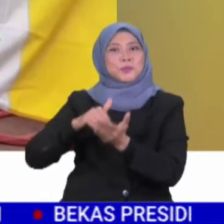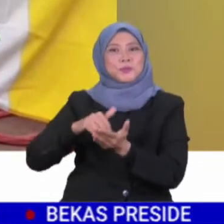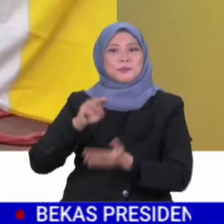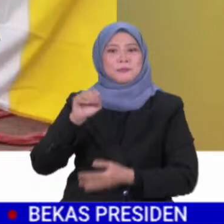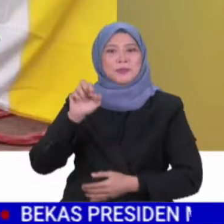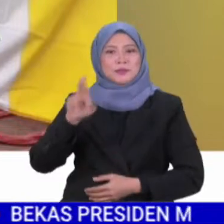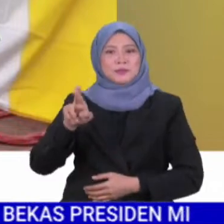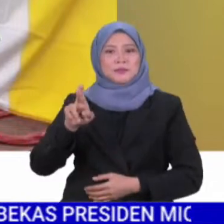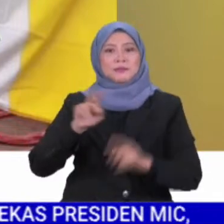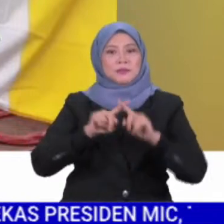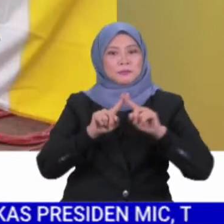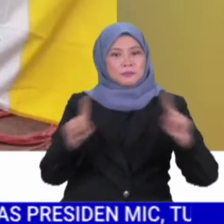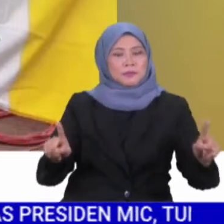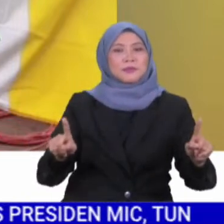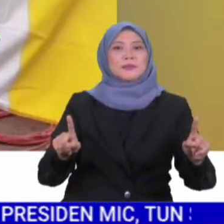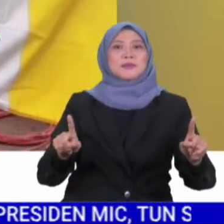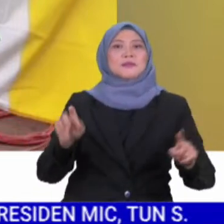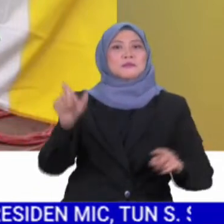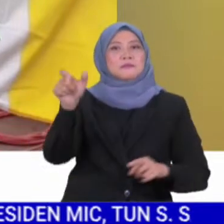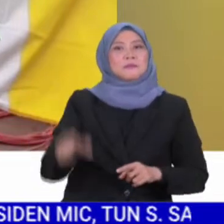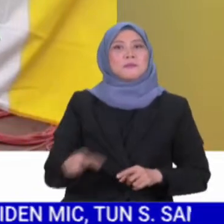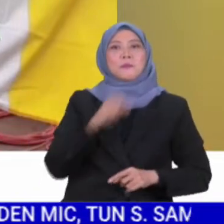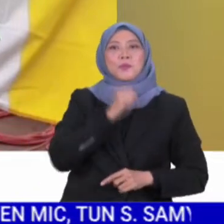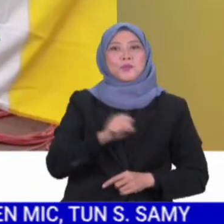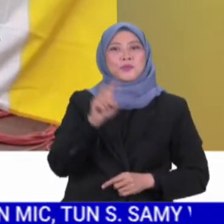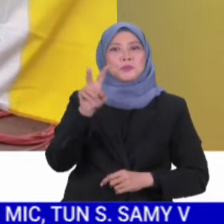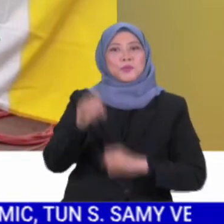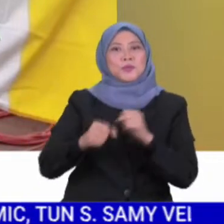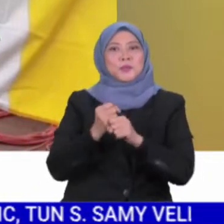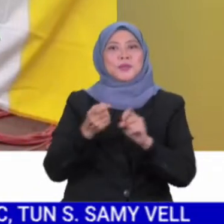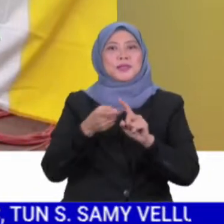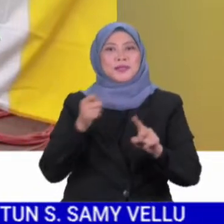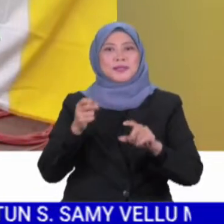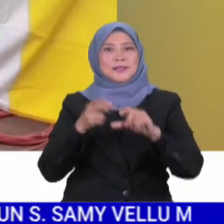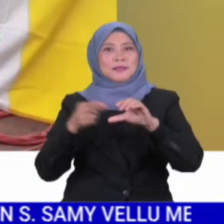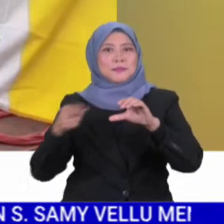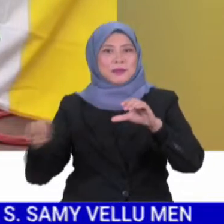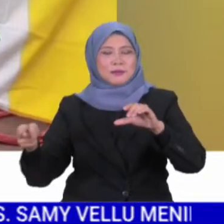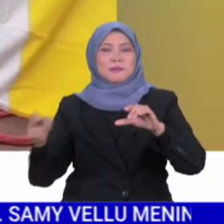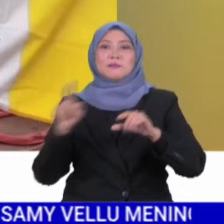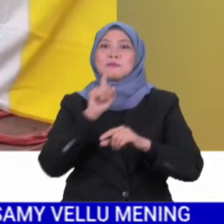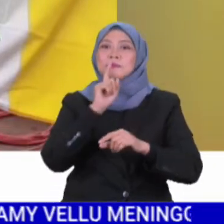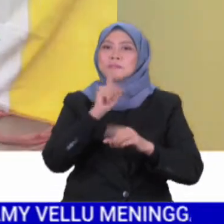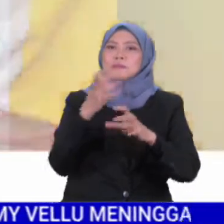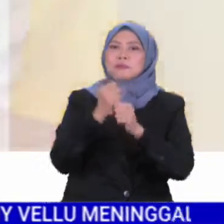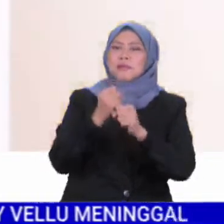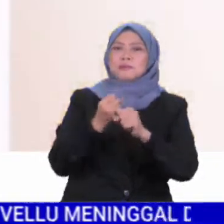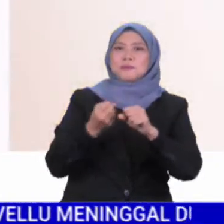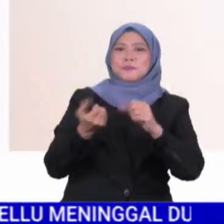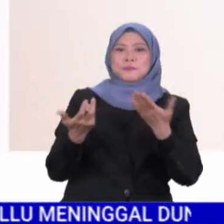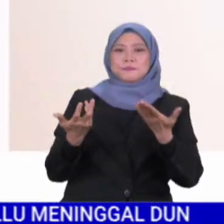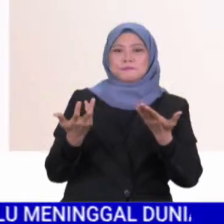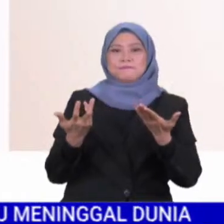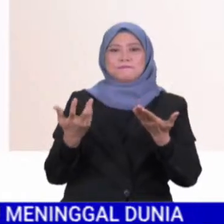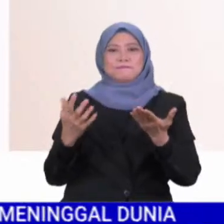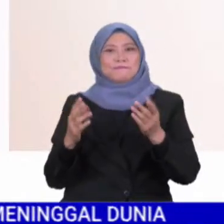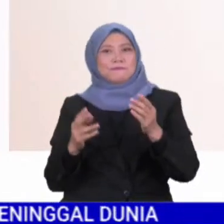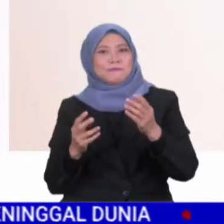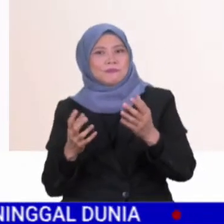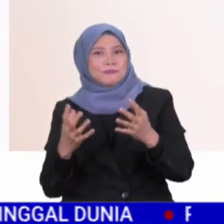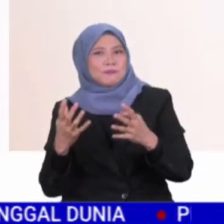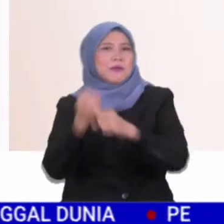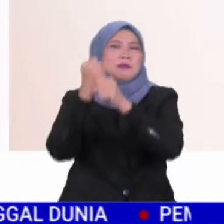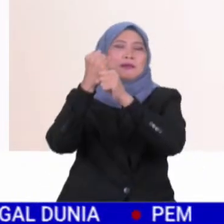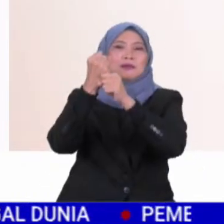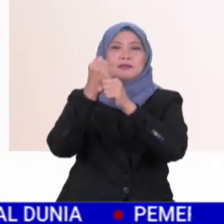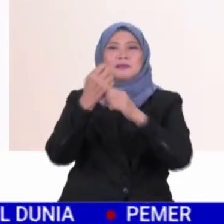meter. Bagaimanapun, hasrat atlet berusia 20 tahun dari Cameron Highlands itu untuk melakar pencapaian bergaya tidak kesampaian